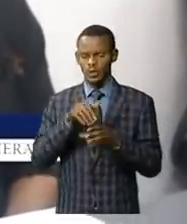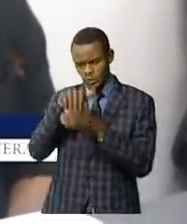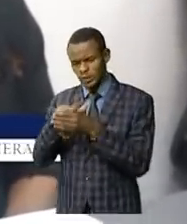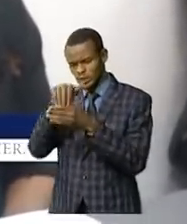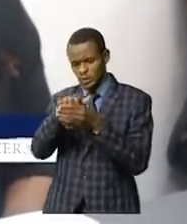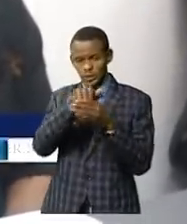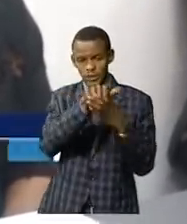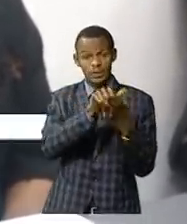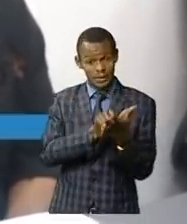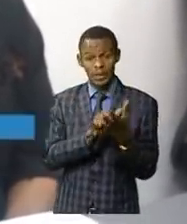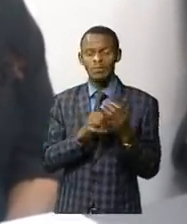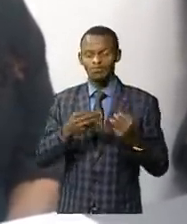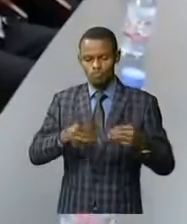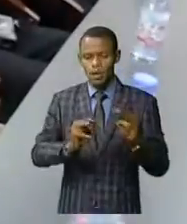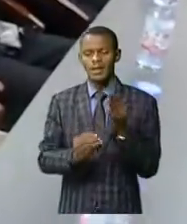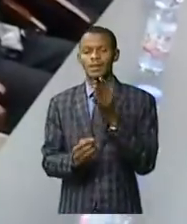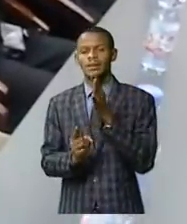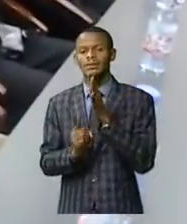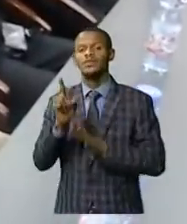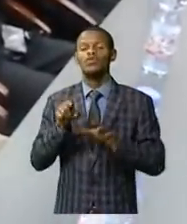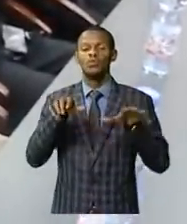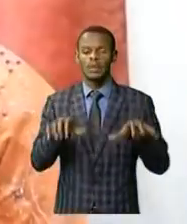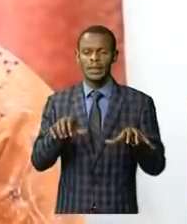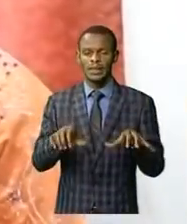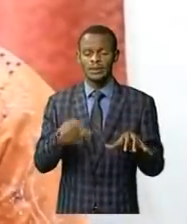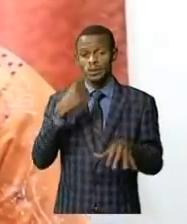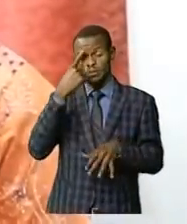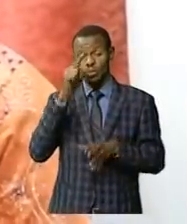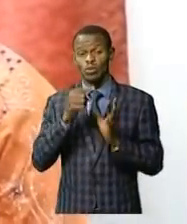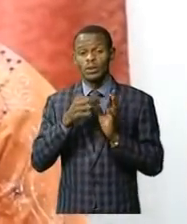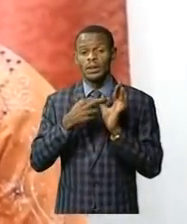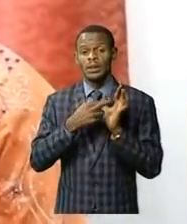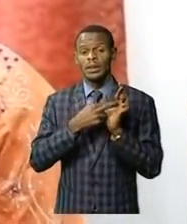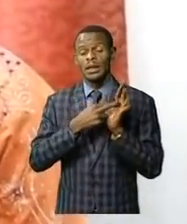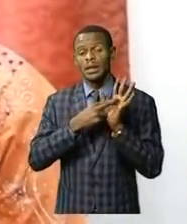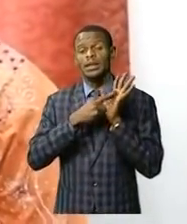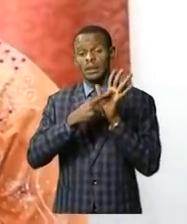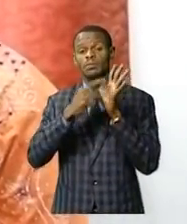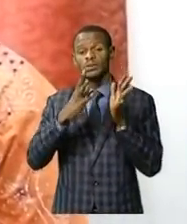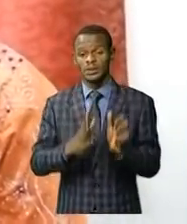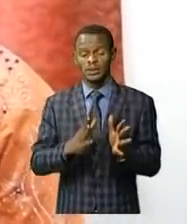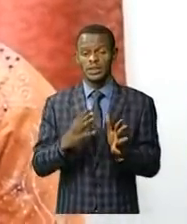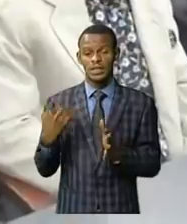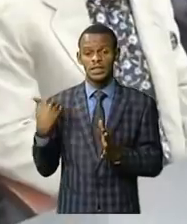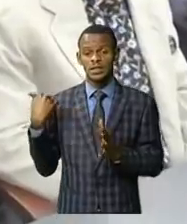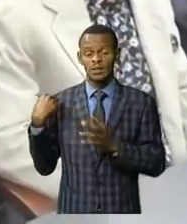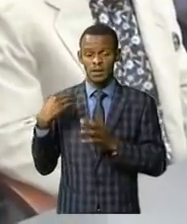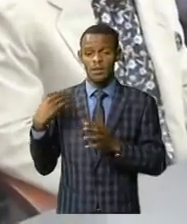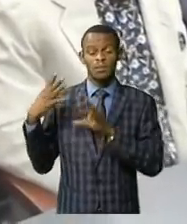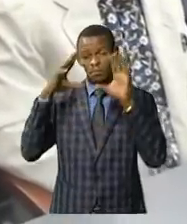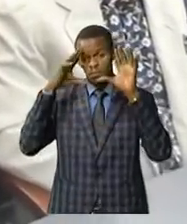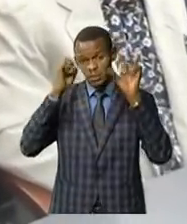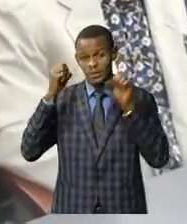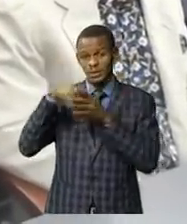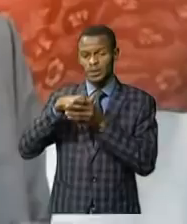de développement de la RDC. Pour la représentante du chef de la maison civile du chef de l'État, Clotilde Baoto, à ses